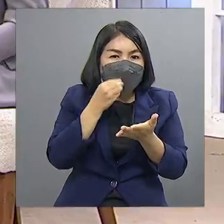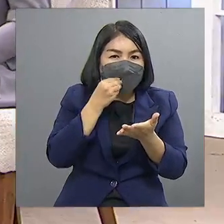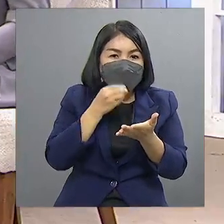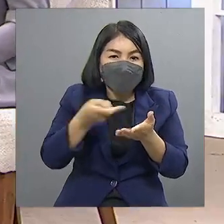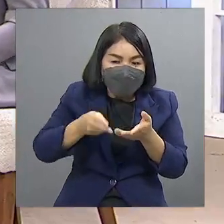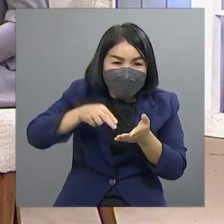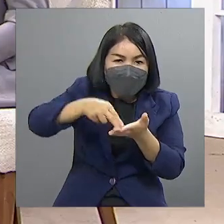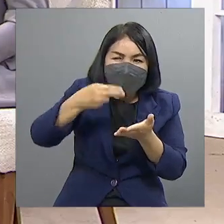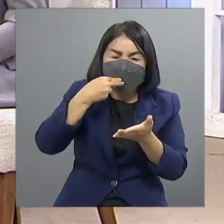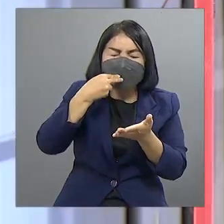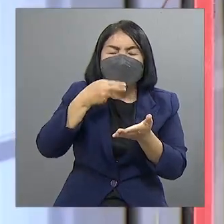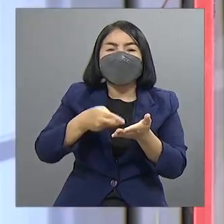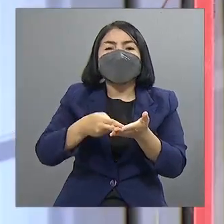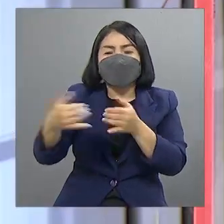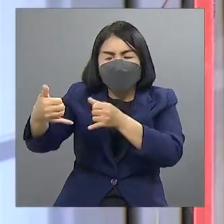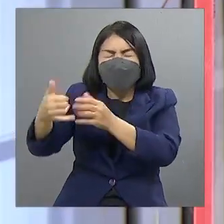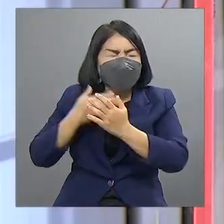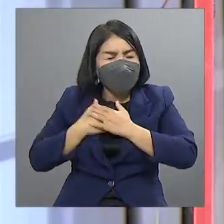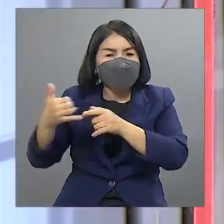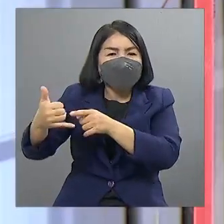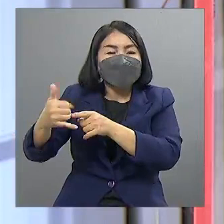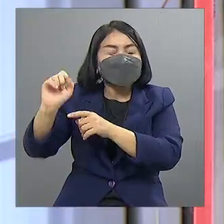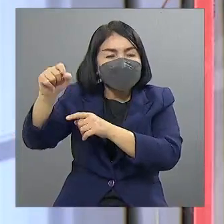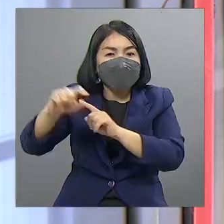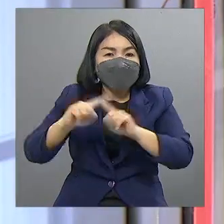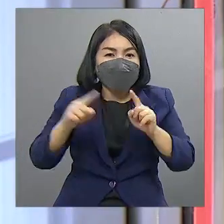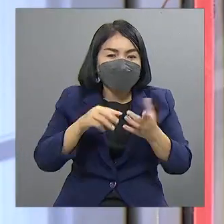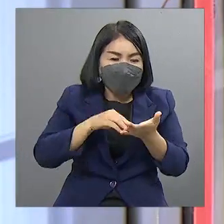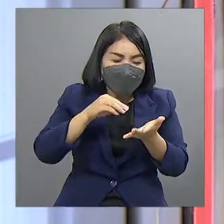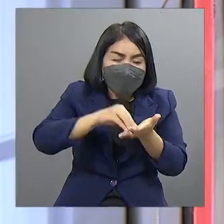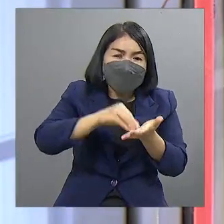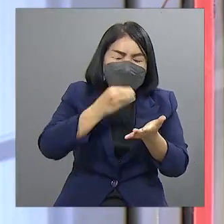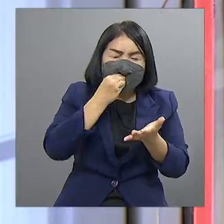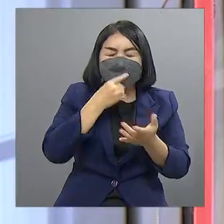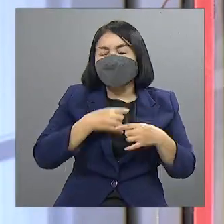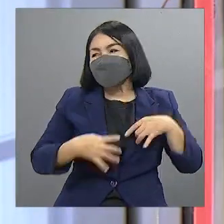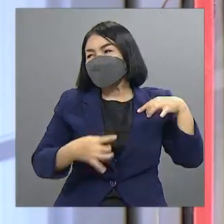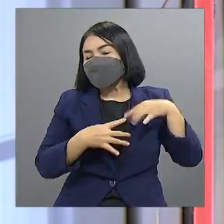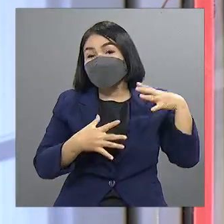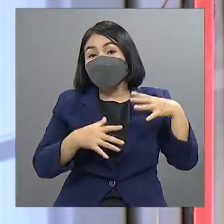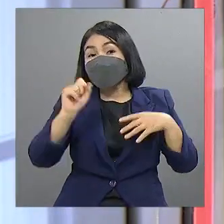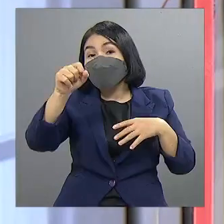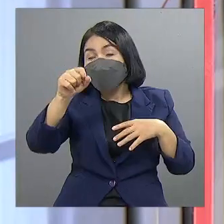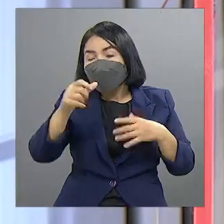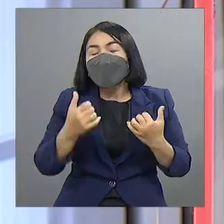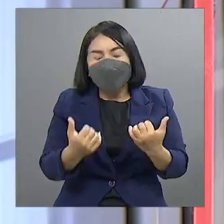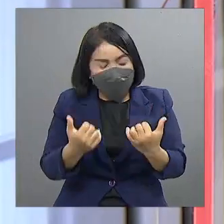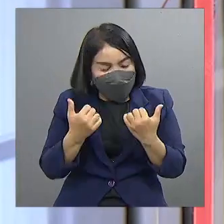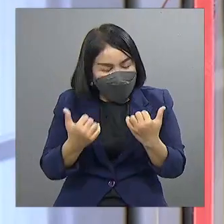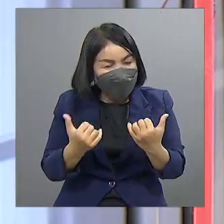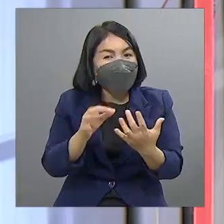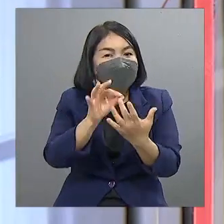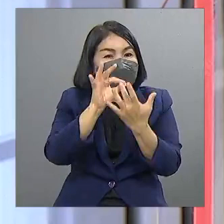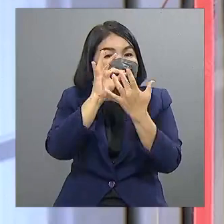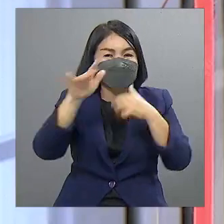ที่กินด้วยเรารักมากมายขนาดใดแต่ถ้าน้ำจิ้มไม่ถูกใจก็เท่านั้นวันนี้ครับเราเลยมีตัวเลือกที่ให้คุณผู้ชมนั้นกิน